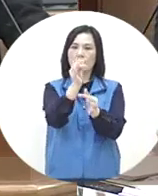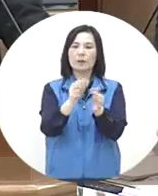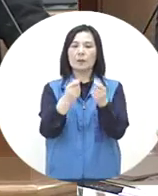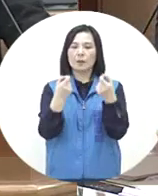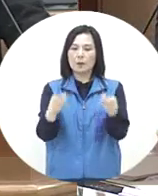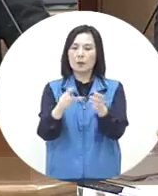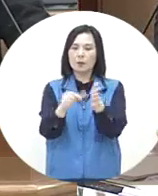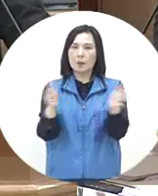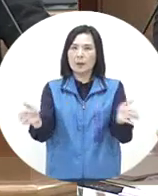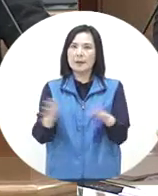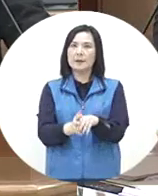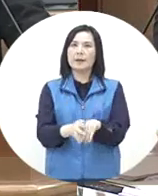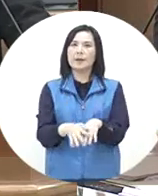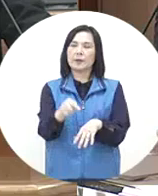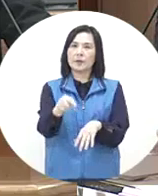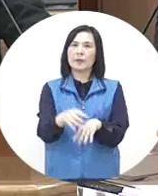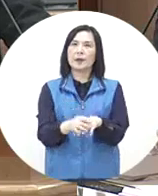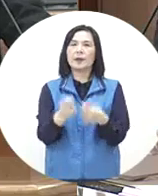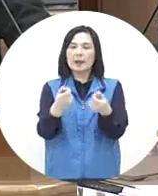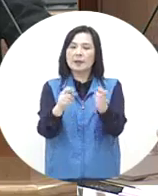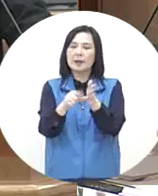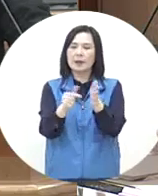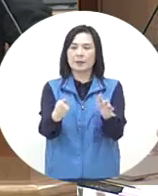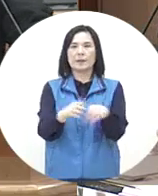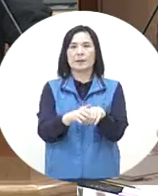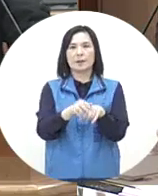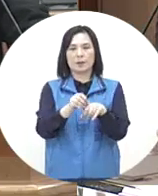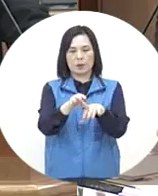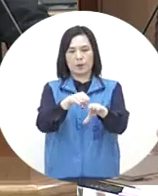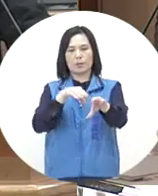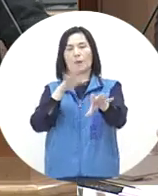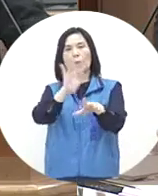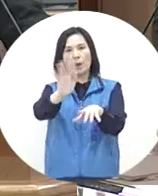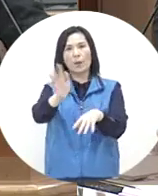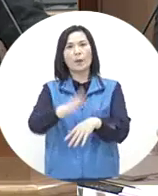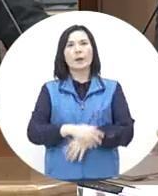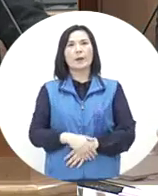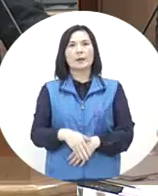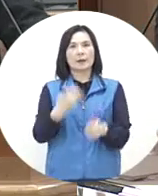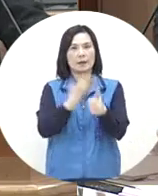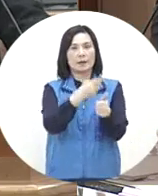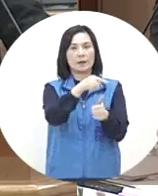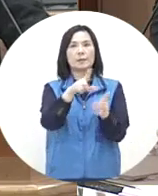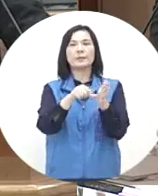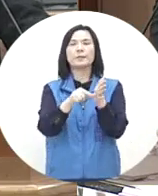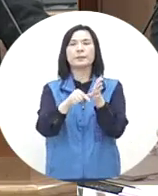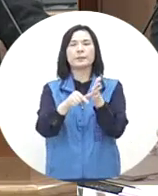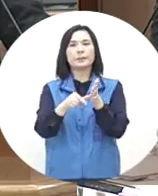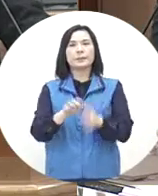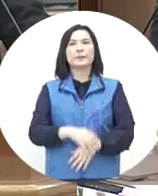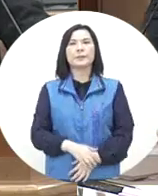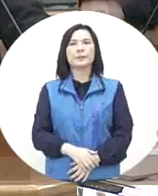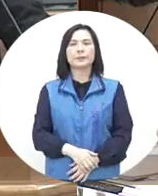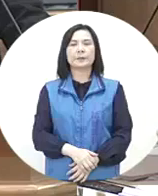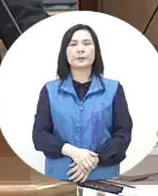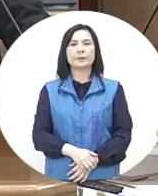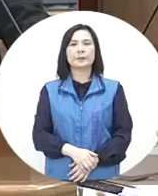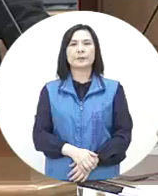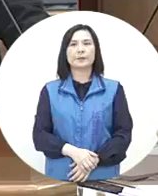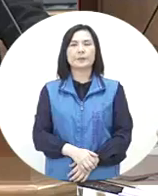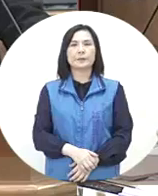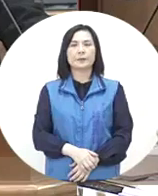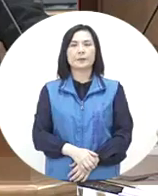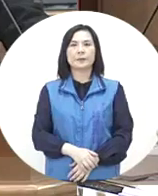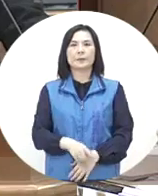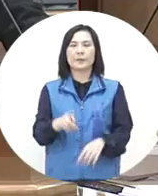解决哪一个部分先搞 好。 好，但是这爱好引起的规划，好，阿、 我们会完整提出报告。 对啦，阿医生，跟他 短中